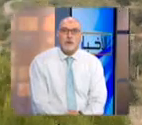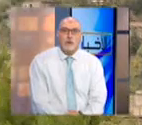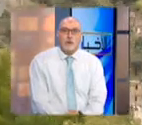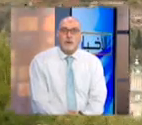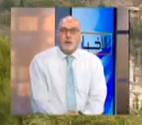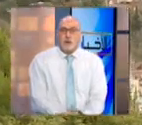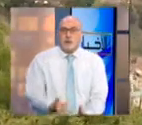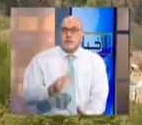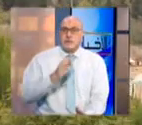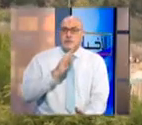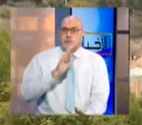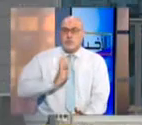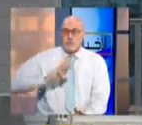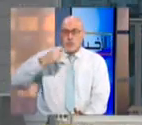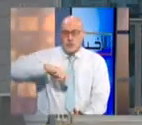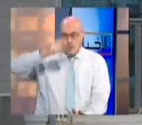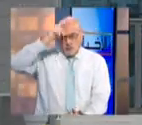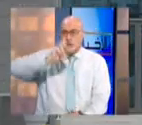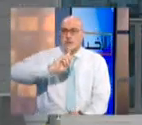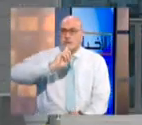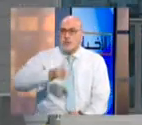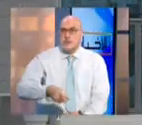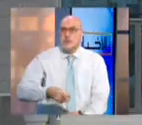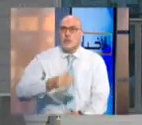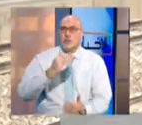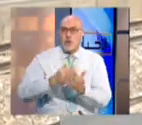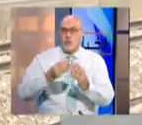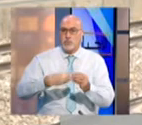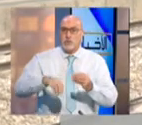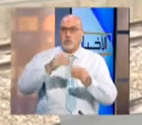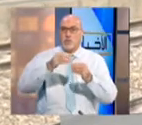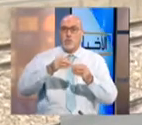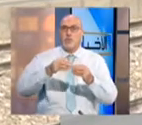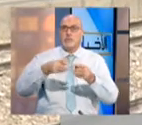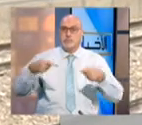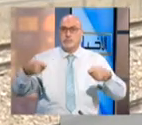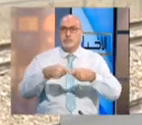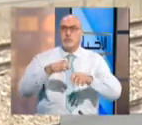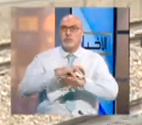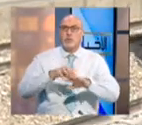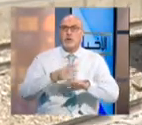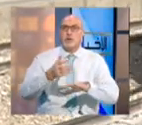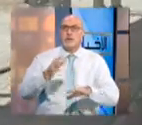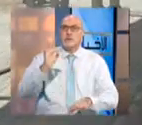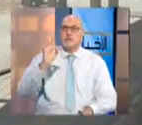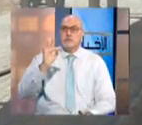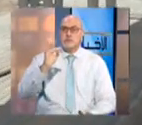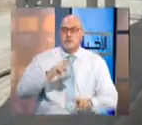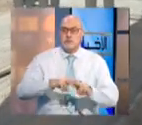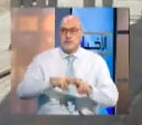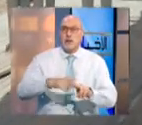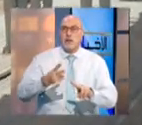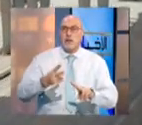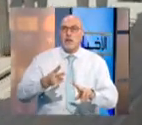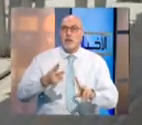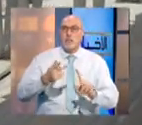رئيس الجمهورية برنامجا تكميليا لفك العزلة على ولاية تسمسيلت على أمل التخلص من